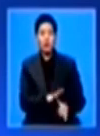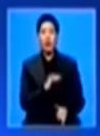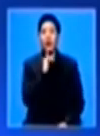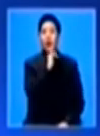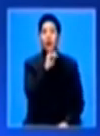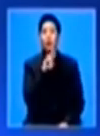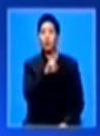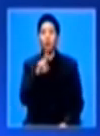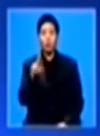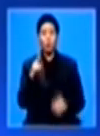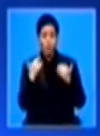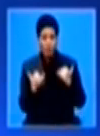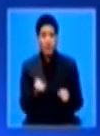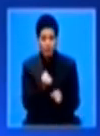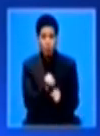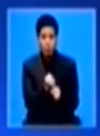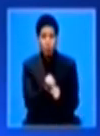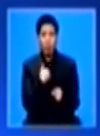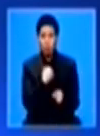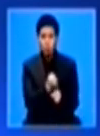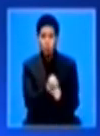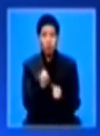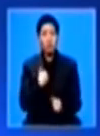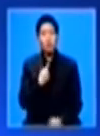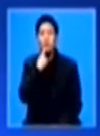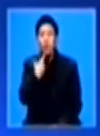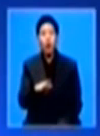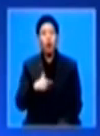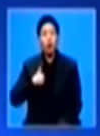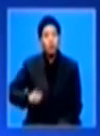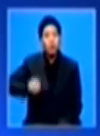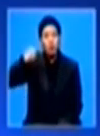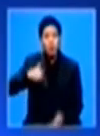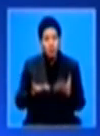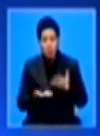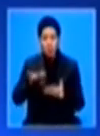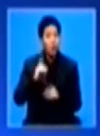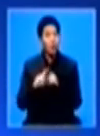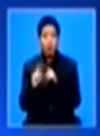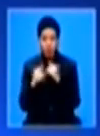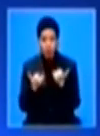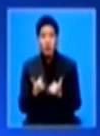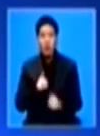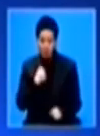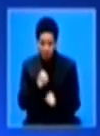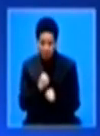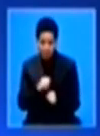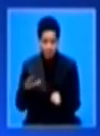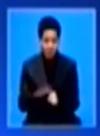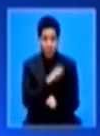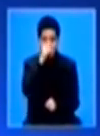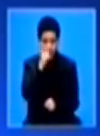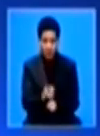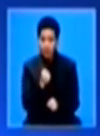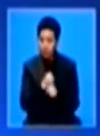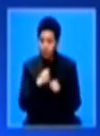ปีที่ผ่านมาโดยส่วนหนึ่งก็เป็นผลมาจากการทำงานอย่างจริงจังของคณะกรรมการต่อต้านการทุจริตแห่งชาติปรับป